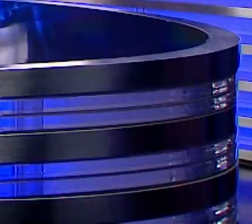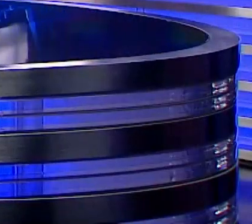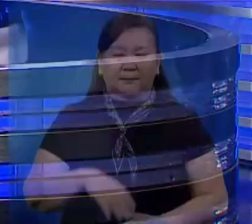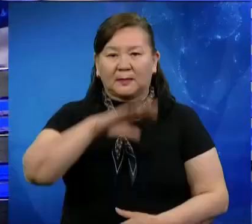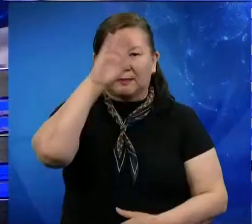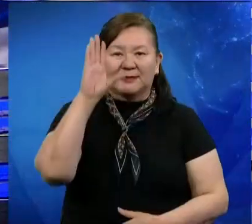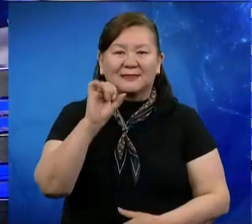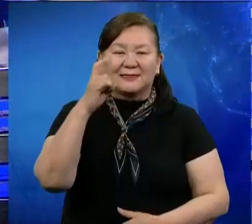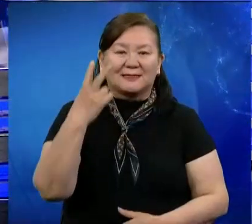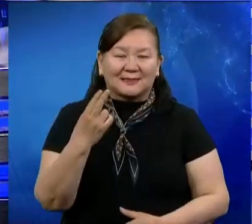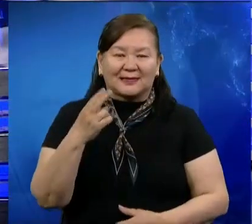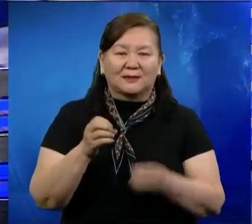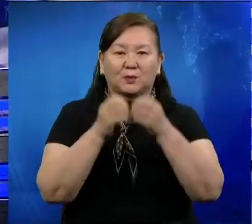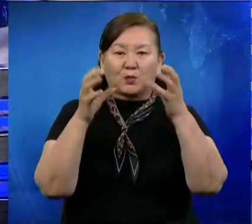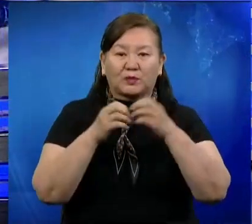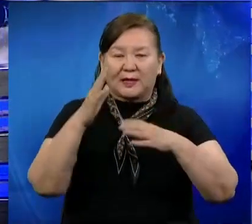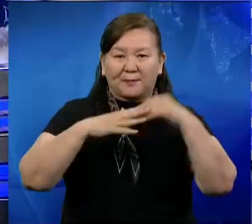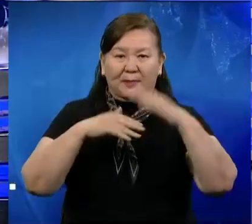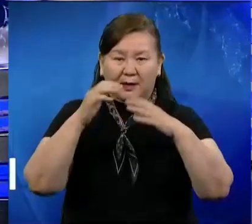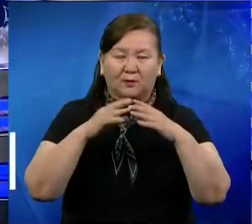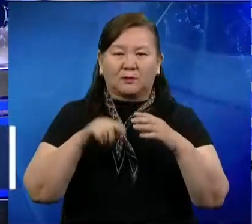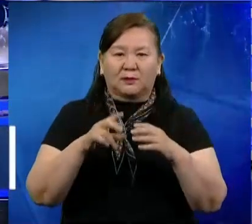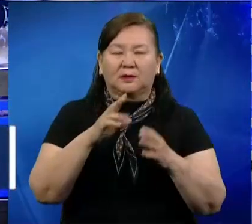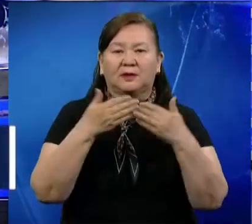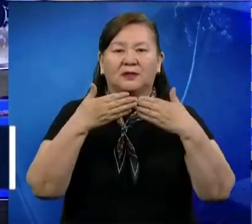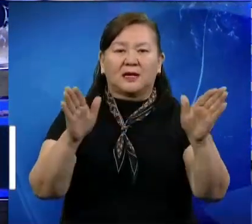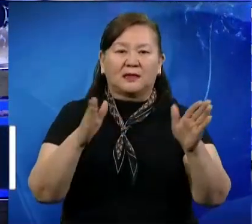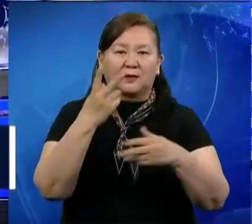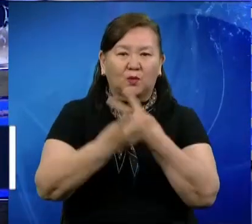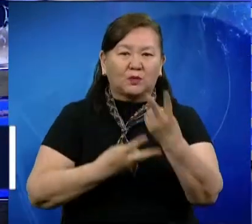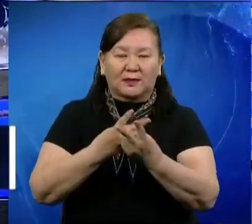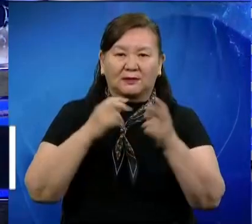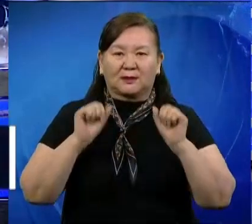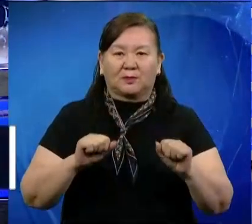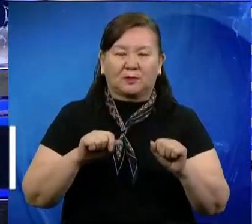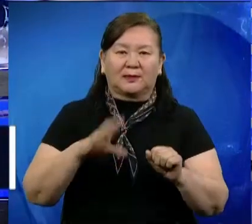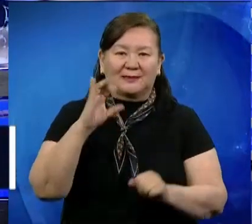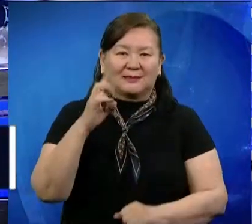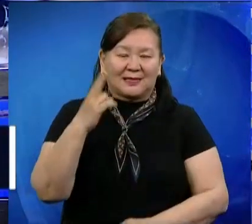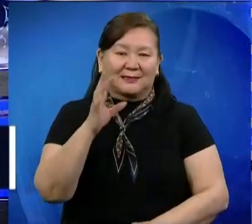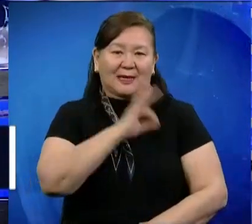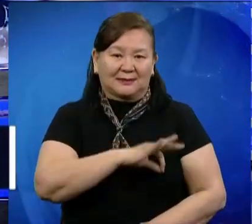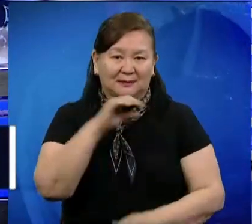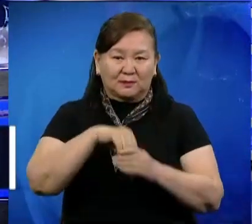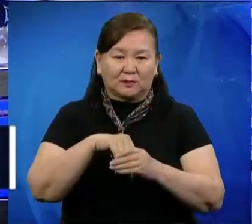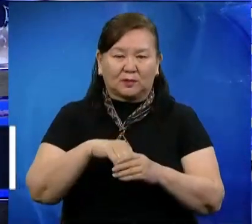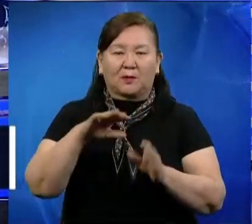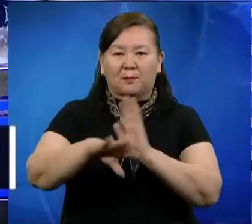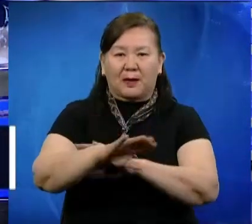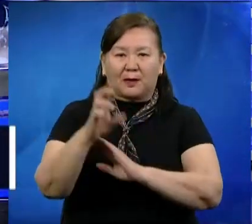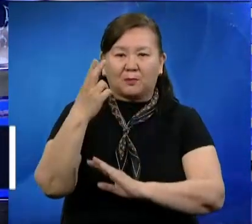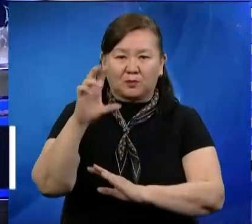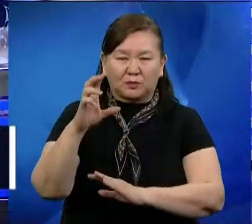Дулааны 5 дугаар цахилгаан станцын бүтээн байгуулалтын нээлтийн үйл ажиллагаа өнөөдөр боллоо. Цус станц ашиглалтанд орсноор нийслэл хотын баруун бүс